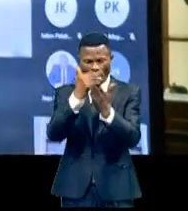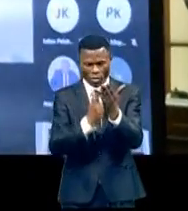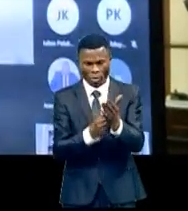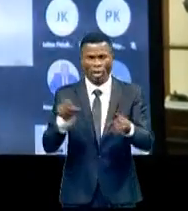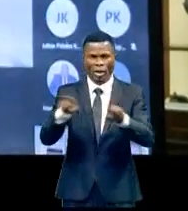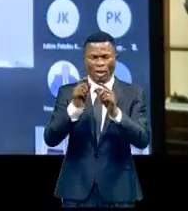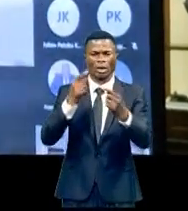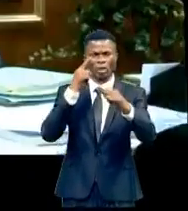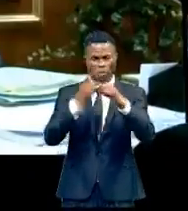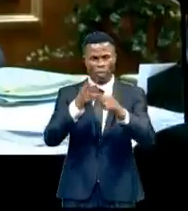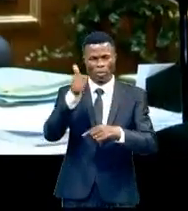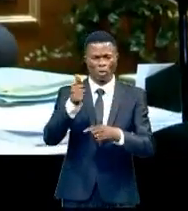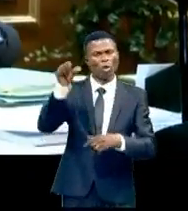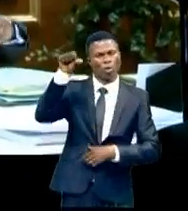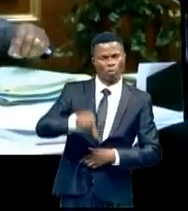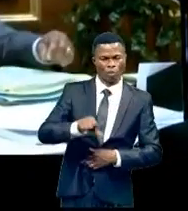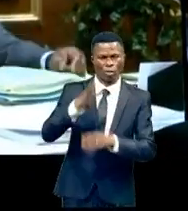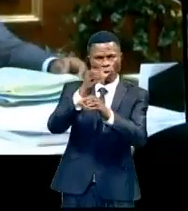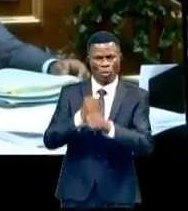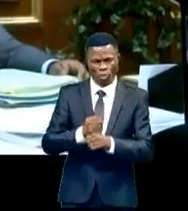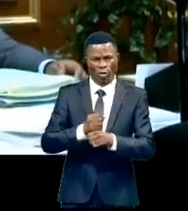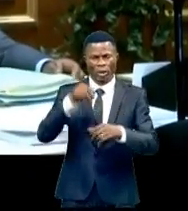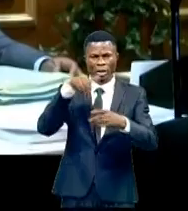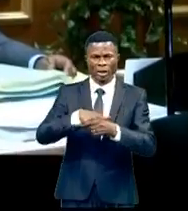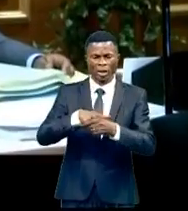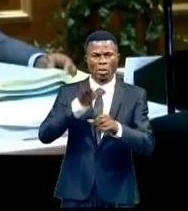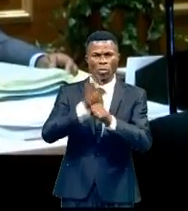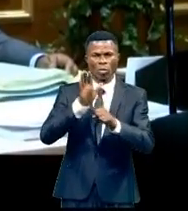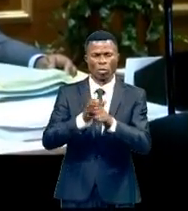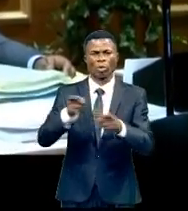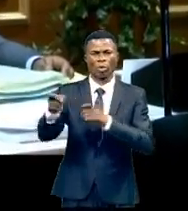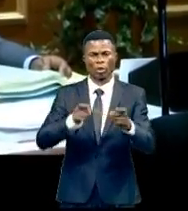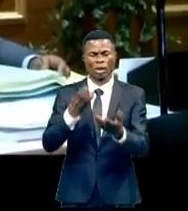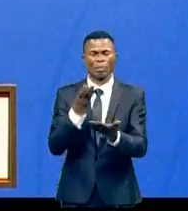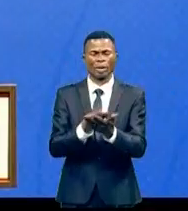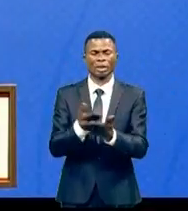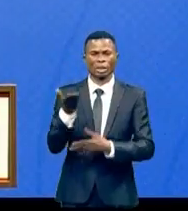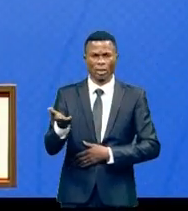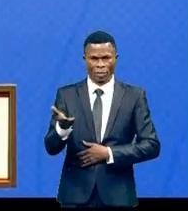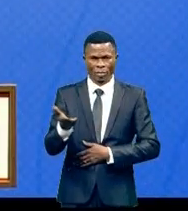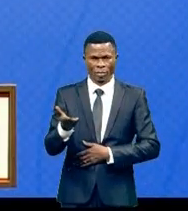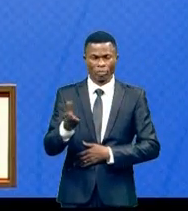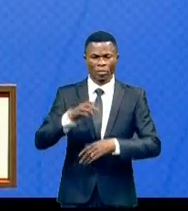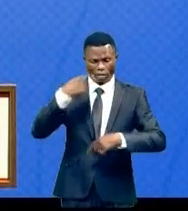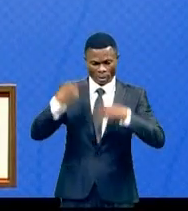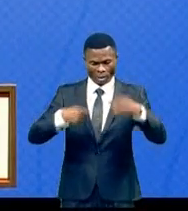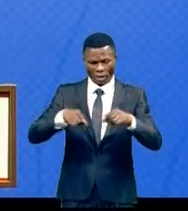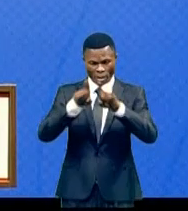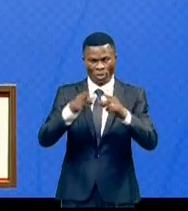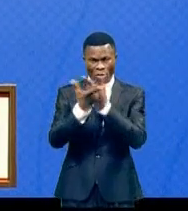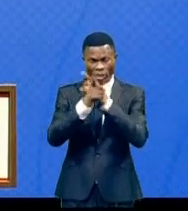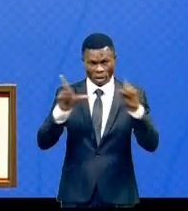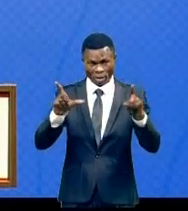soldes positifs ou négatifs obtenus au cours des différentes gestions budgétaires. Après débat et